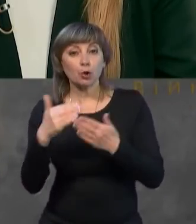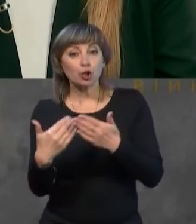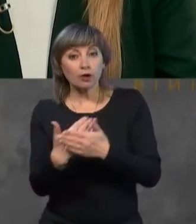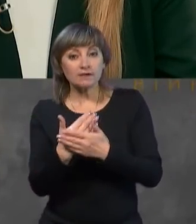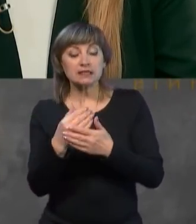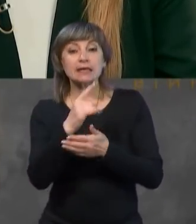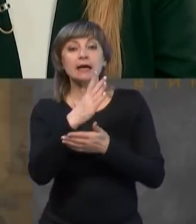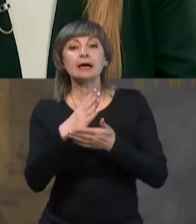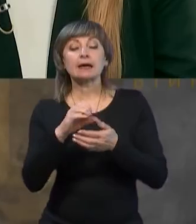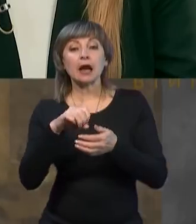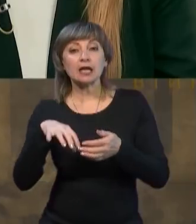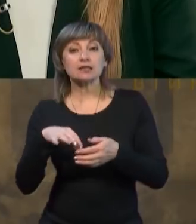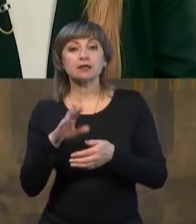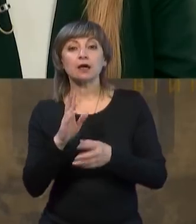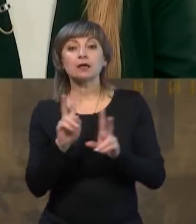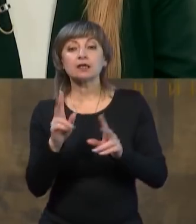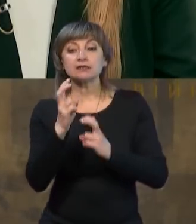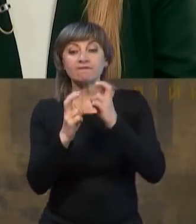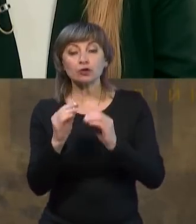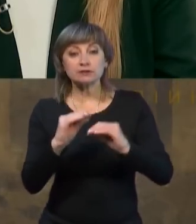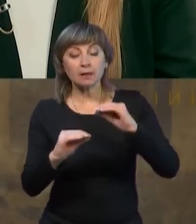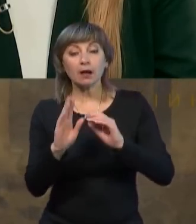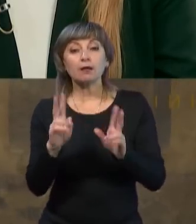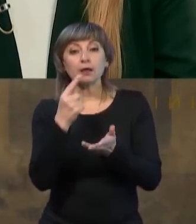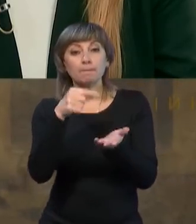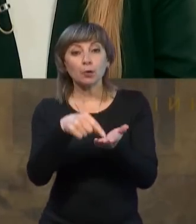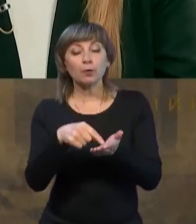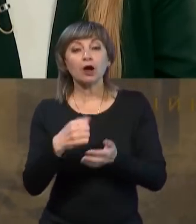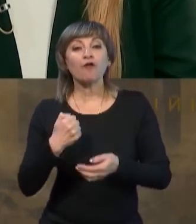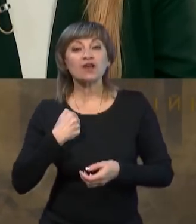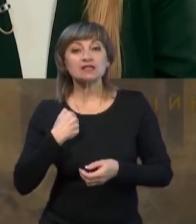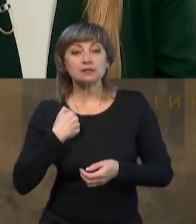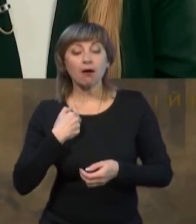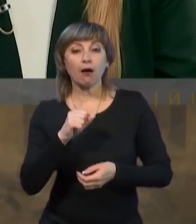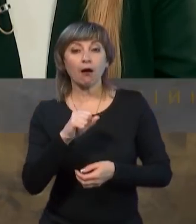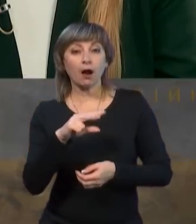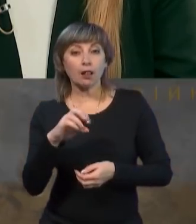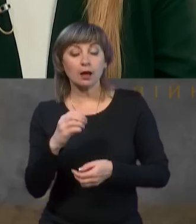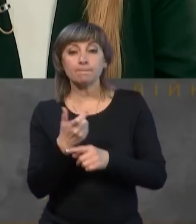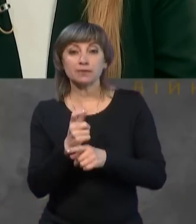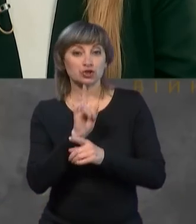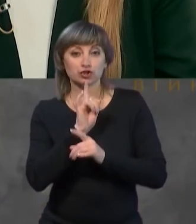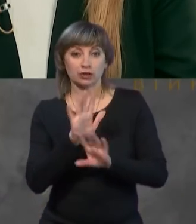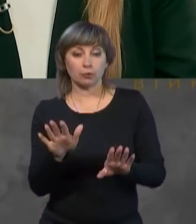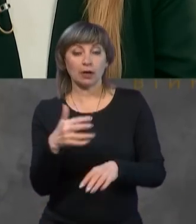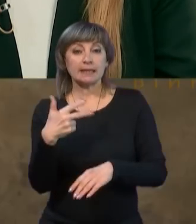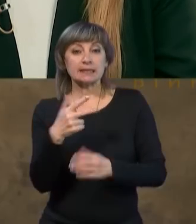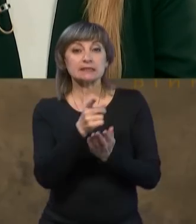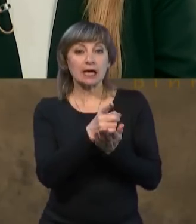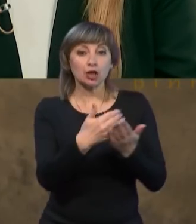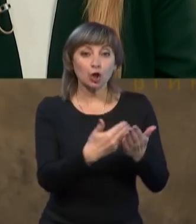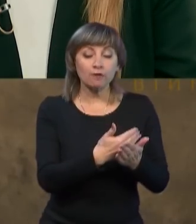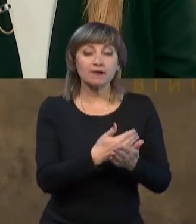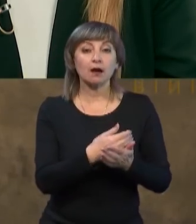ракети, які будуть, які завод збере, які потраплять у війська, але більше не буде. 30 танків нових,